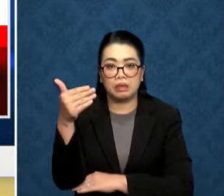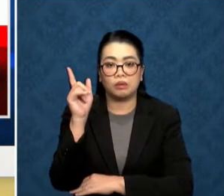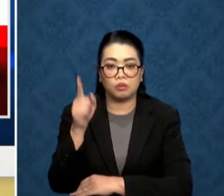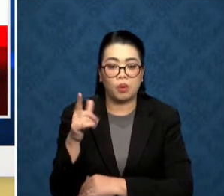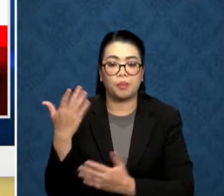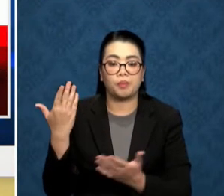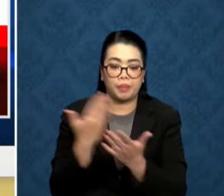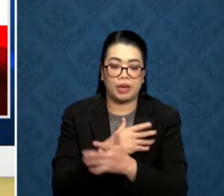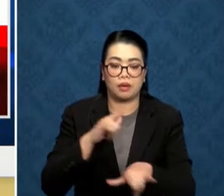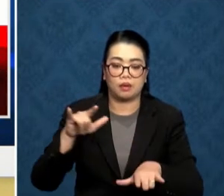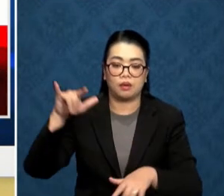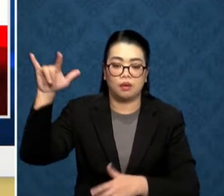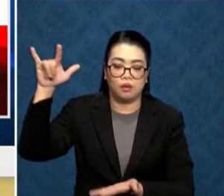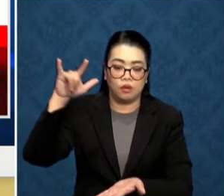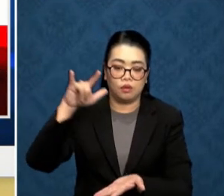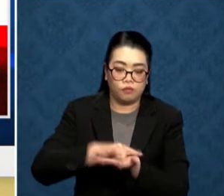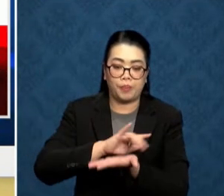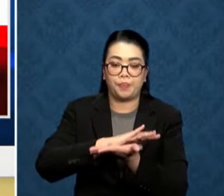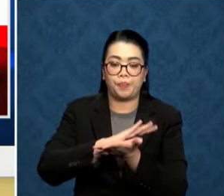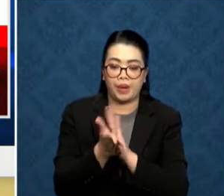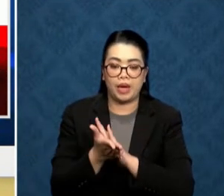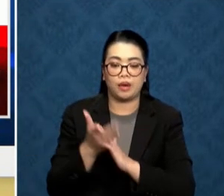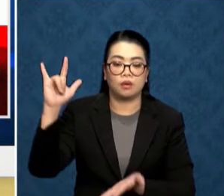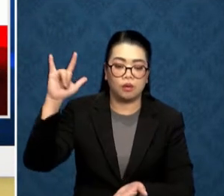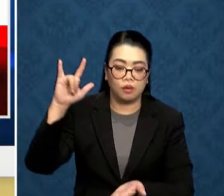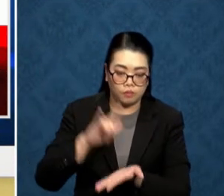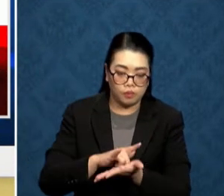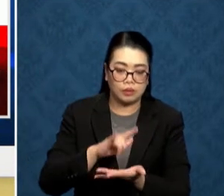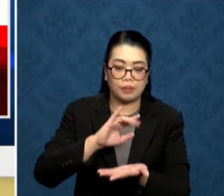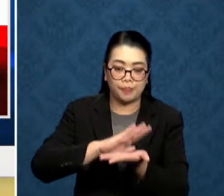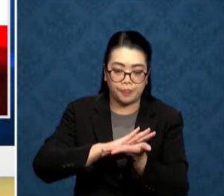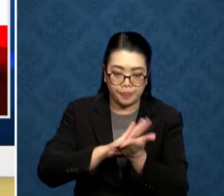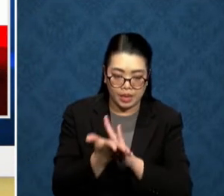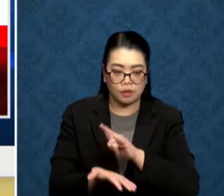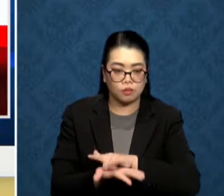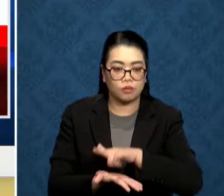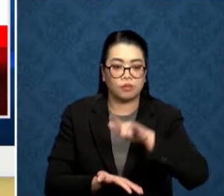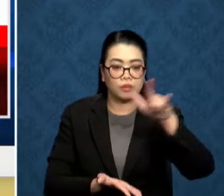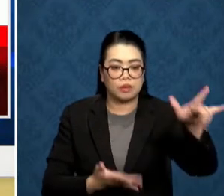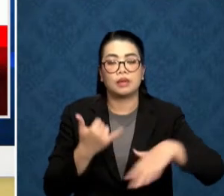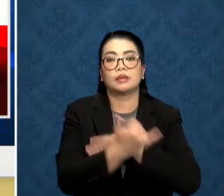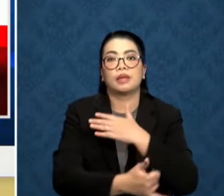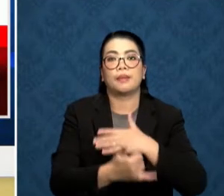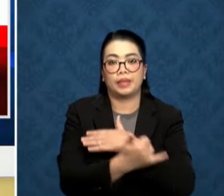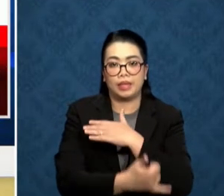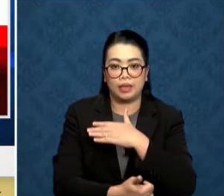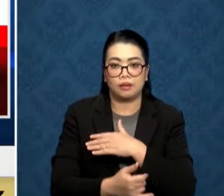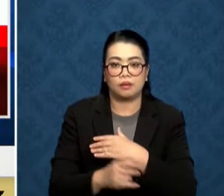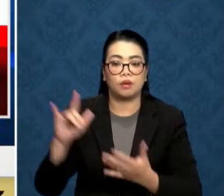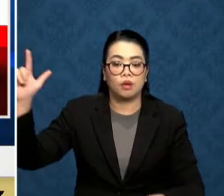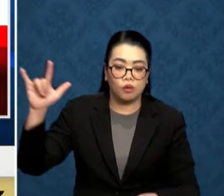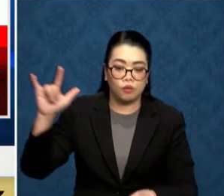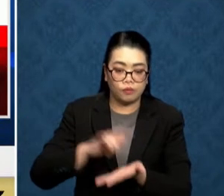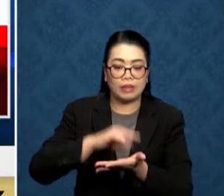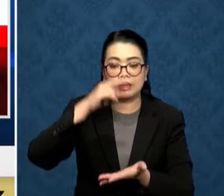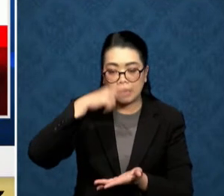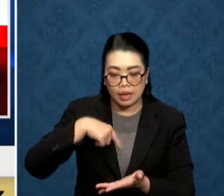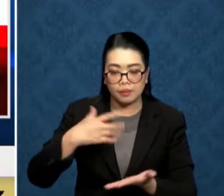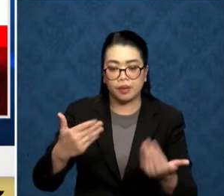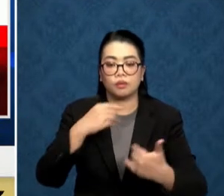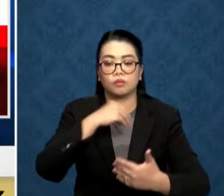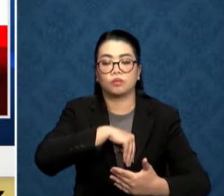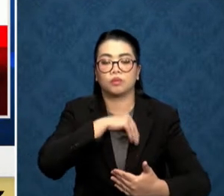ี่ประเทศไทยไหมมีเครื่องบินตรงจากหายประเทศมาตรงที่ประเทศไทยหรอไโยไมต้องพักเครื่องที่อื่นเพื่อทำใหไทยนั้น